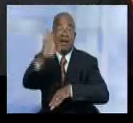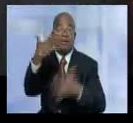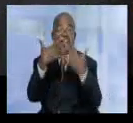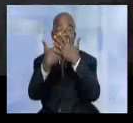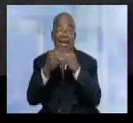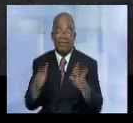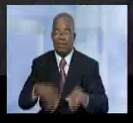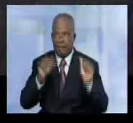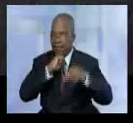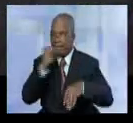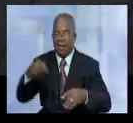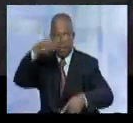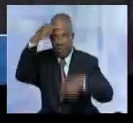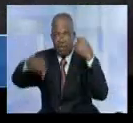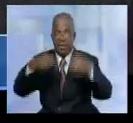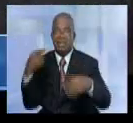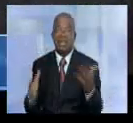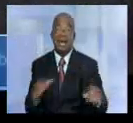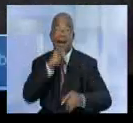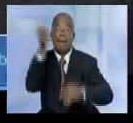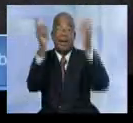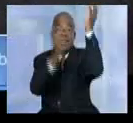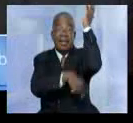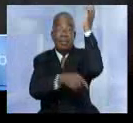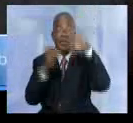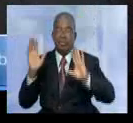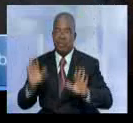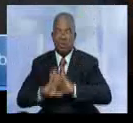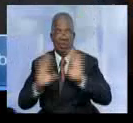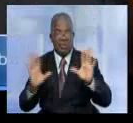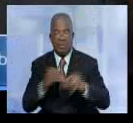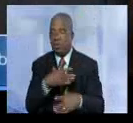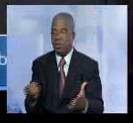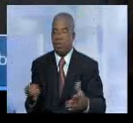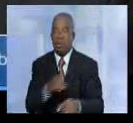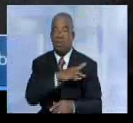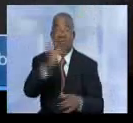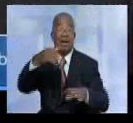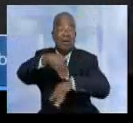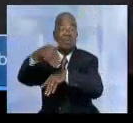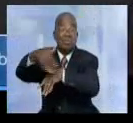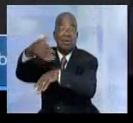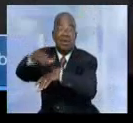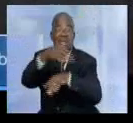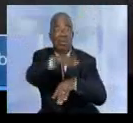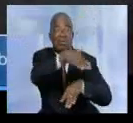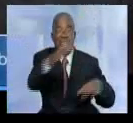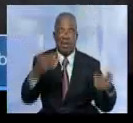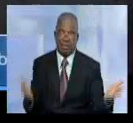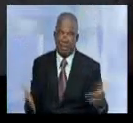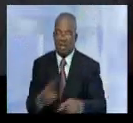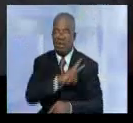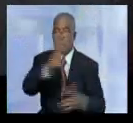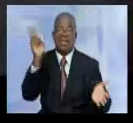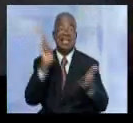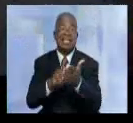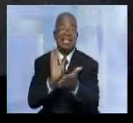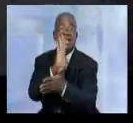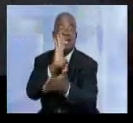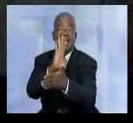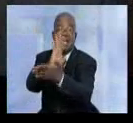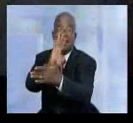pas de sanctions, n'est-ce pas, au niveau de la hiérarchie militaire. Évidemment, ils vont suivre la procédure militaire quand on revient